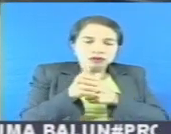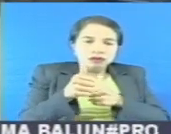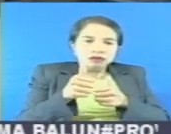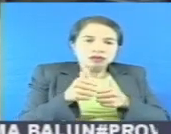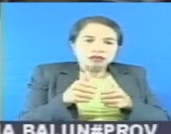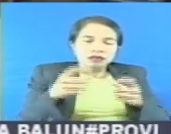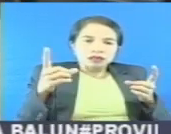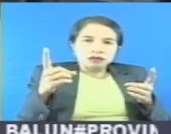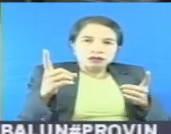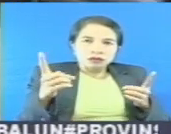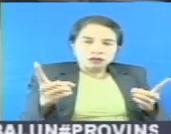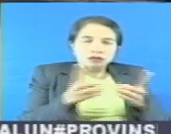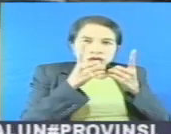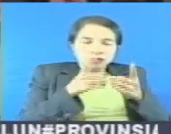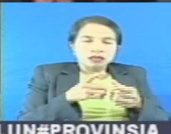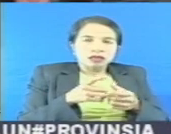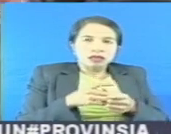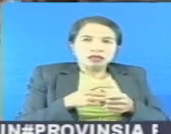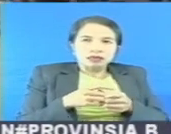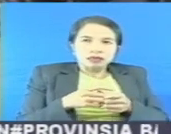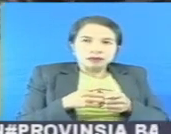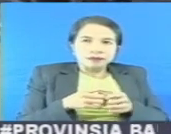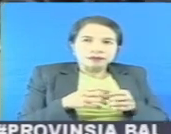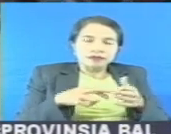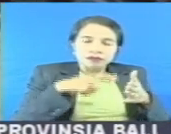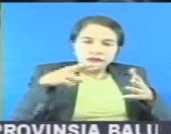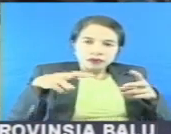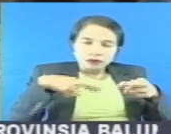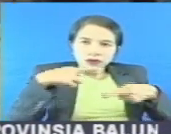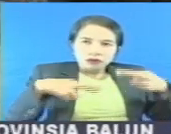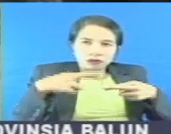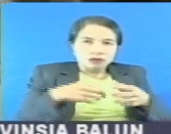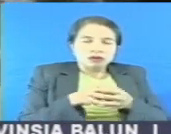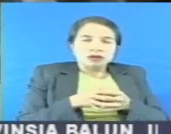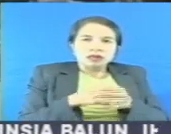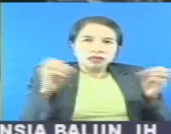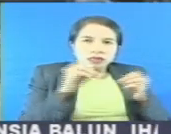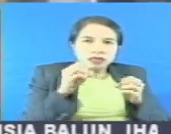trânsito segurança rodoviária no labari ki sira nebe conduz transporte la